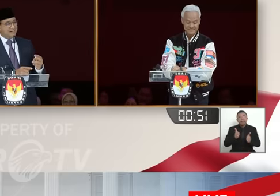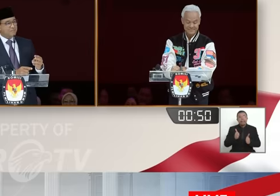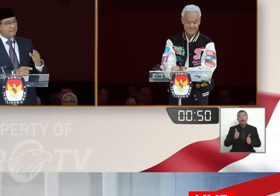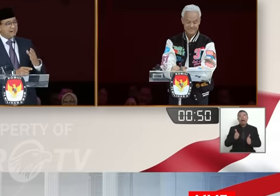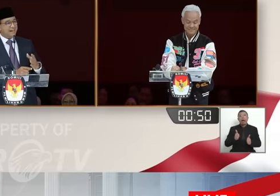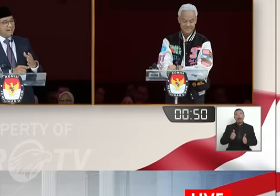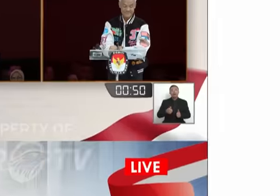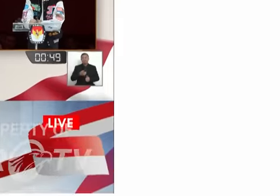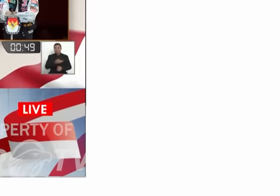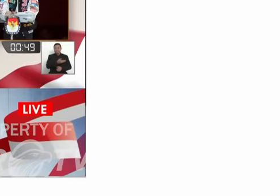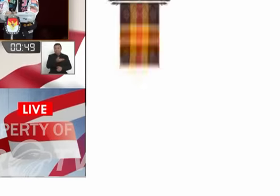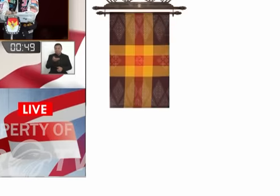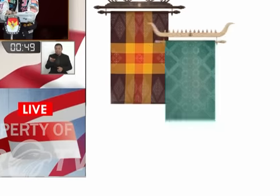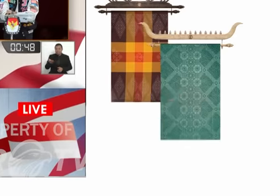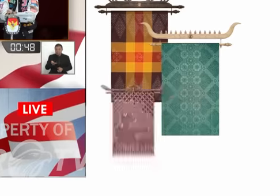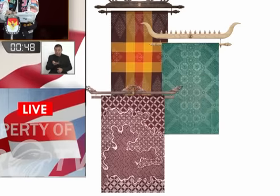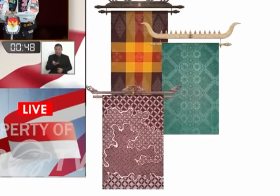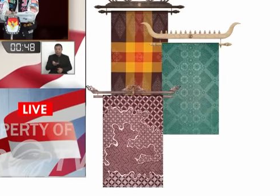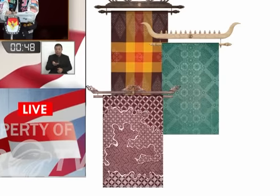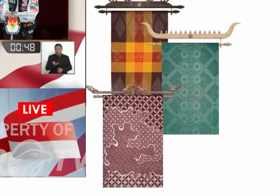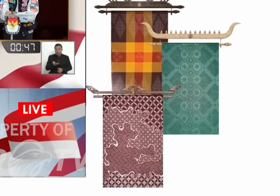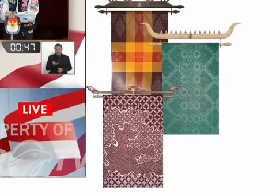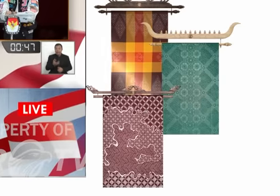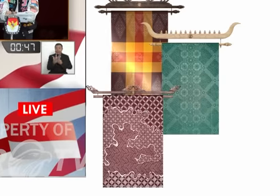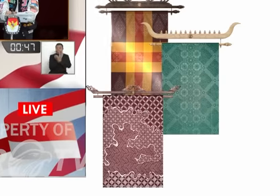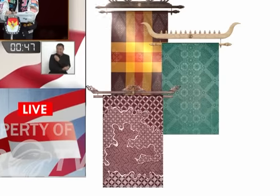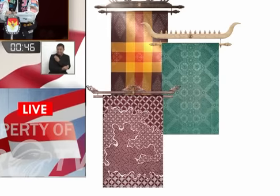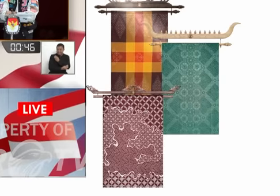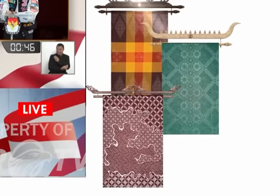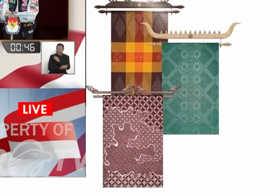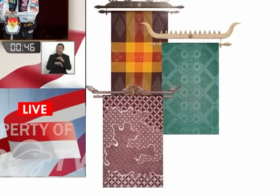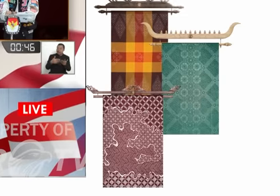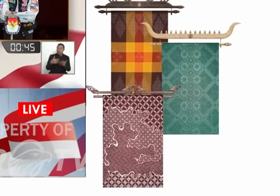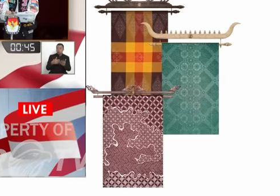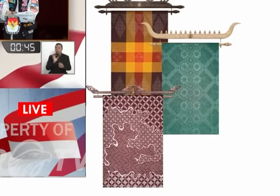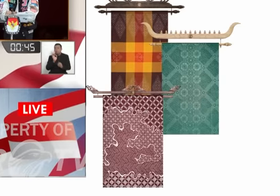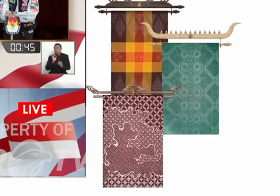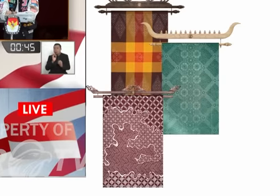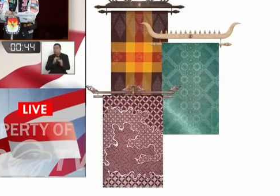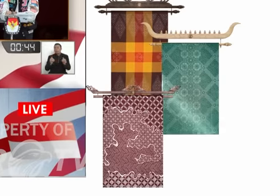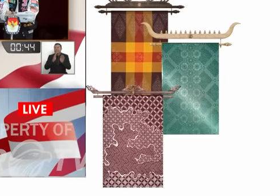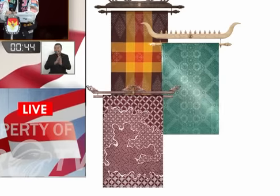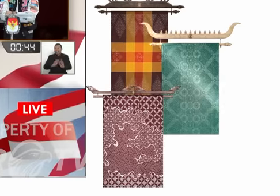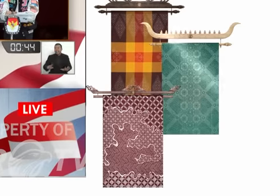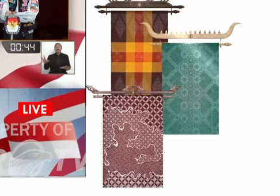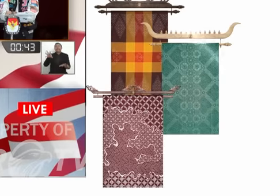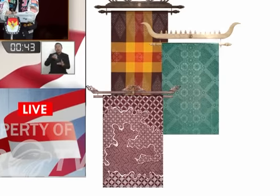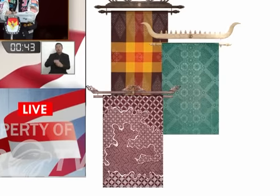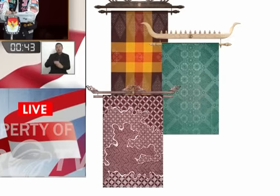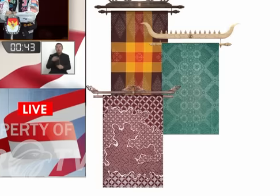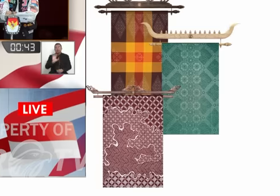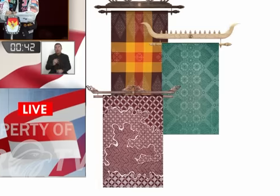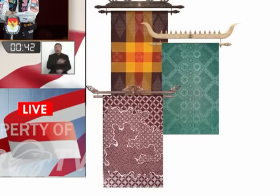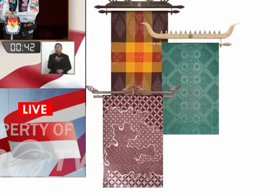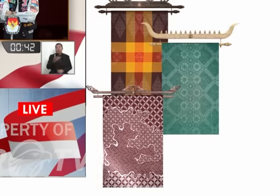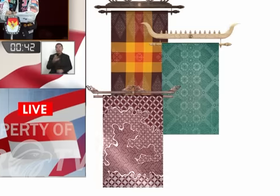adalah ada orang bilang begini Kenapa sih paslon sat takut dicurangi takut Pemilu curang kita